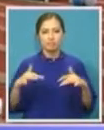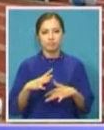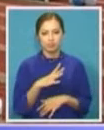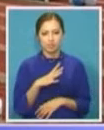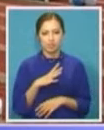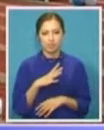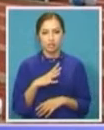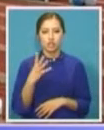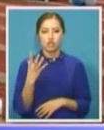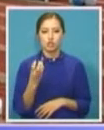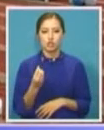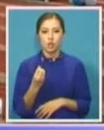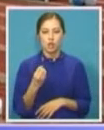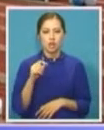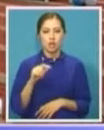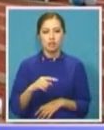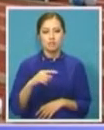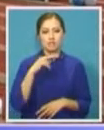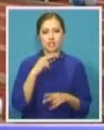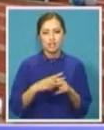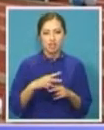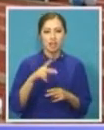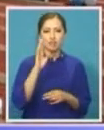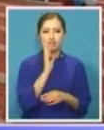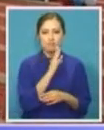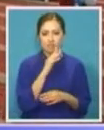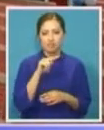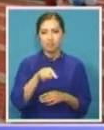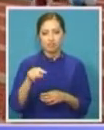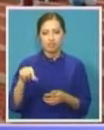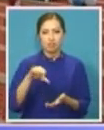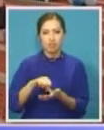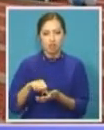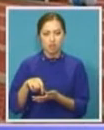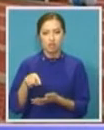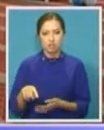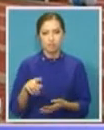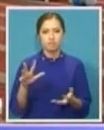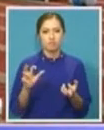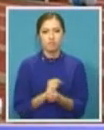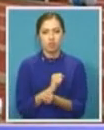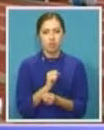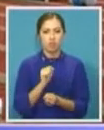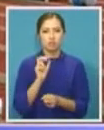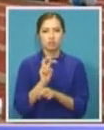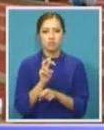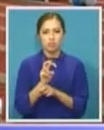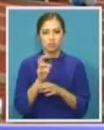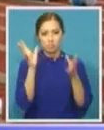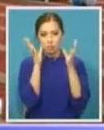Сондықтан жалпы қарындастарымызды осы өздерінің діндерінде табанды ету негізі сол мақсат